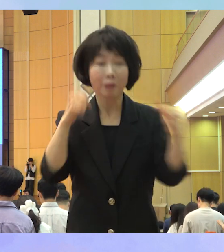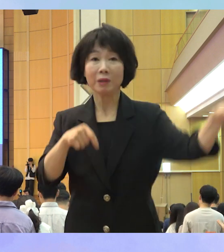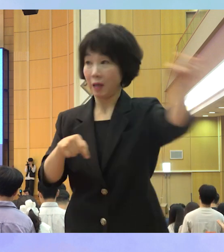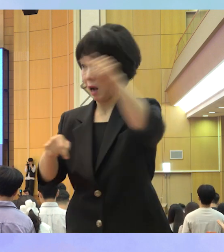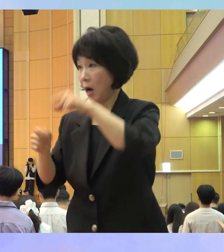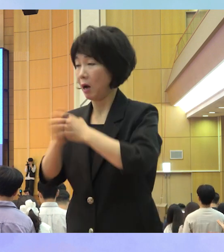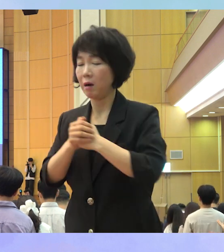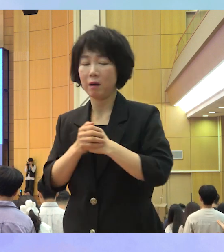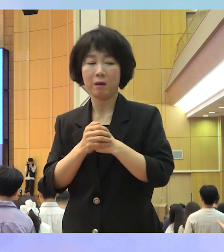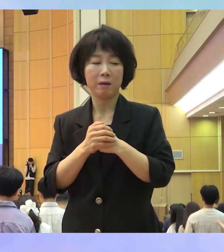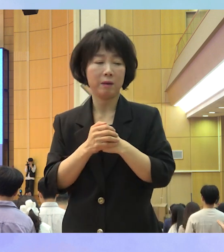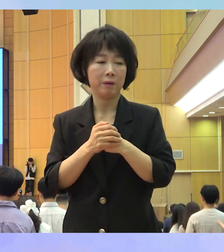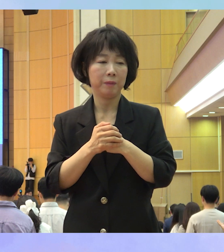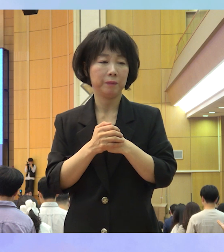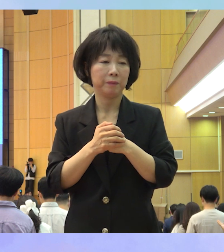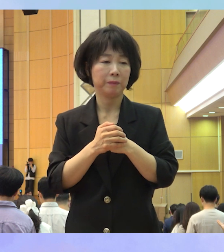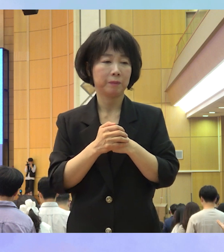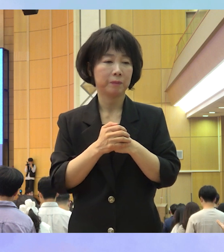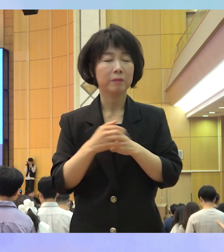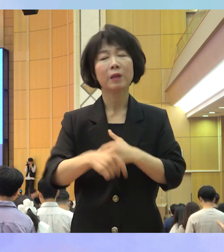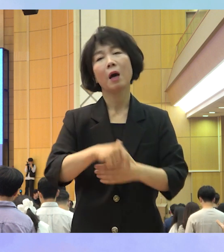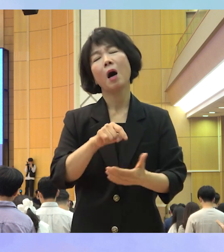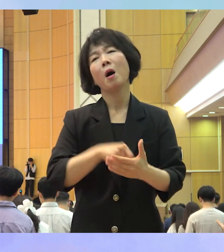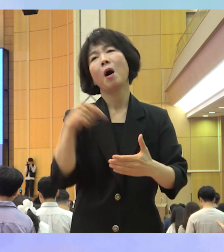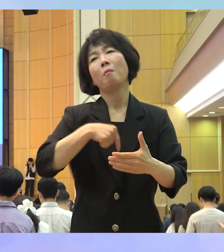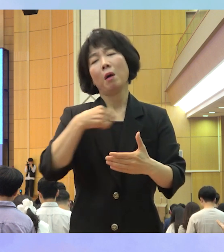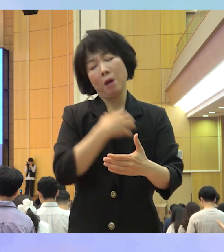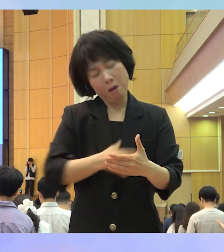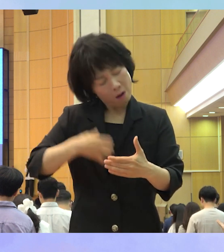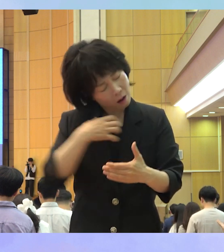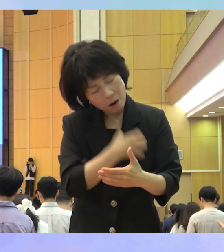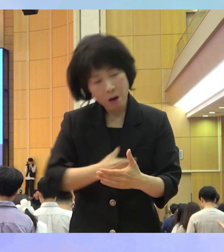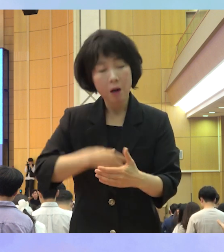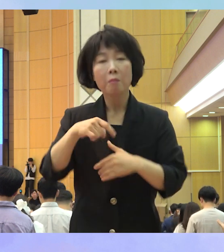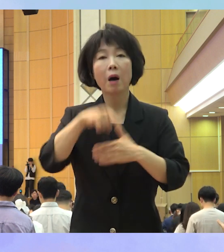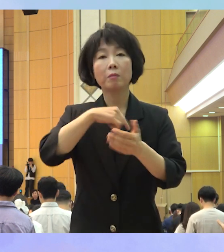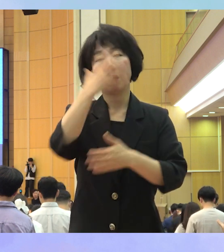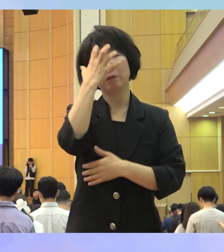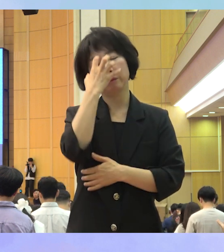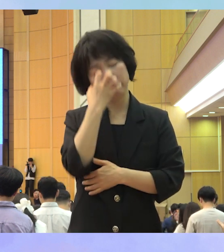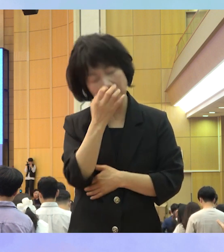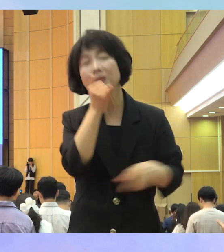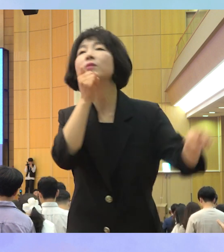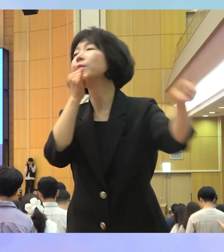자녀들, 또 마음이 아프고 우울이 있고